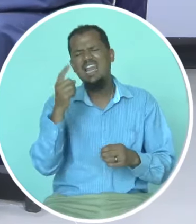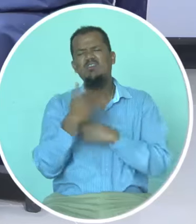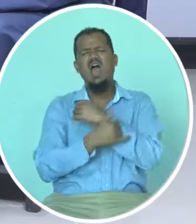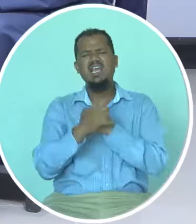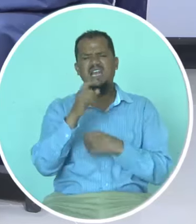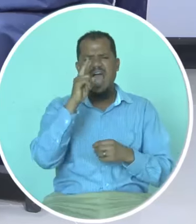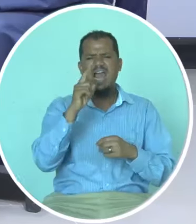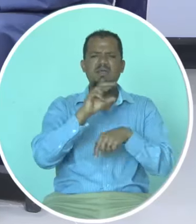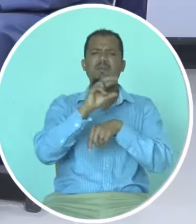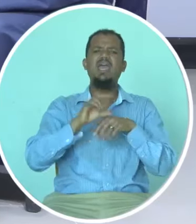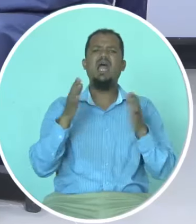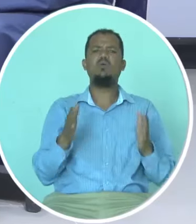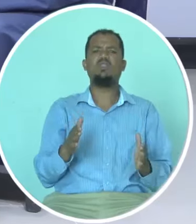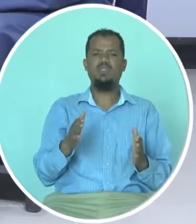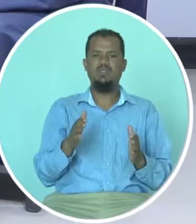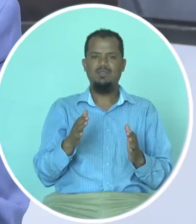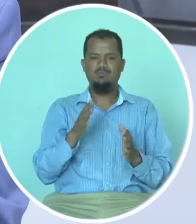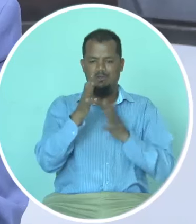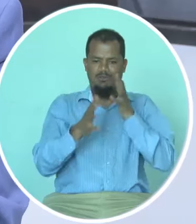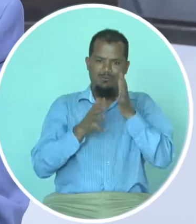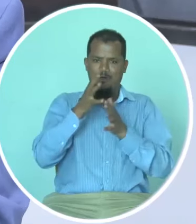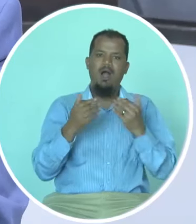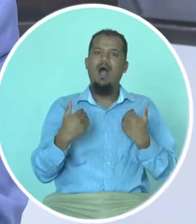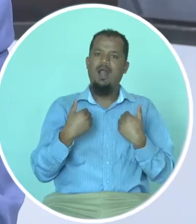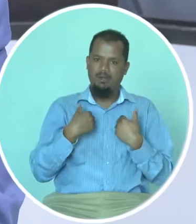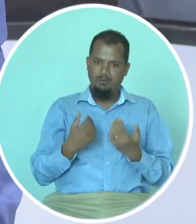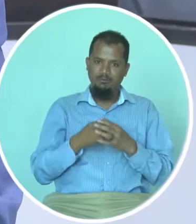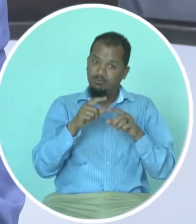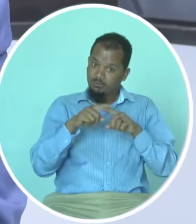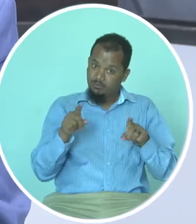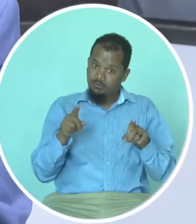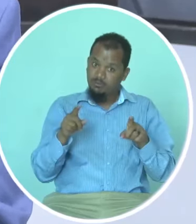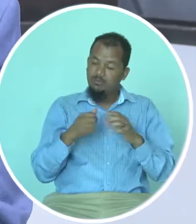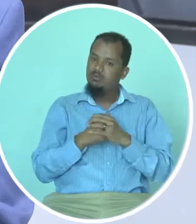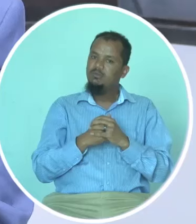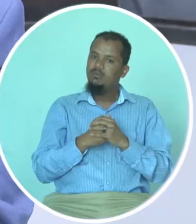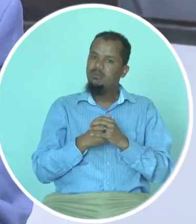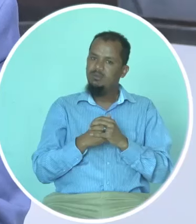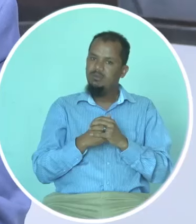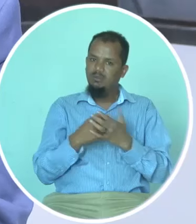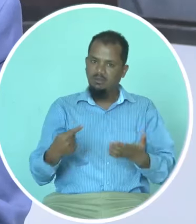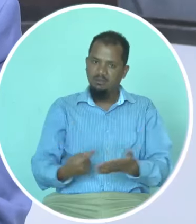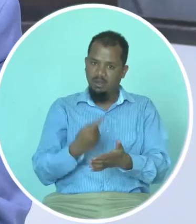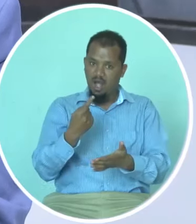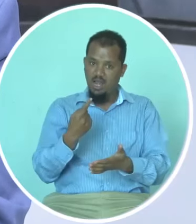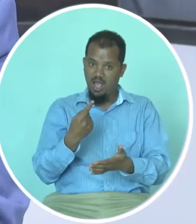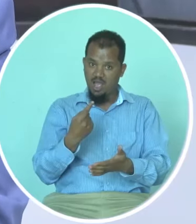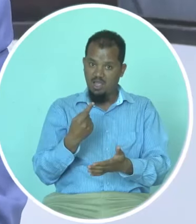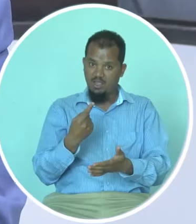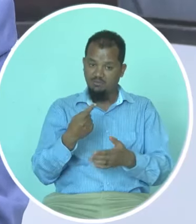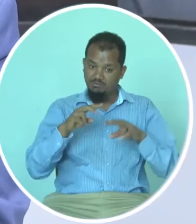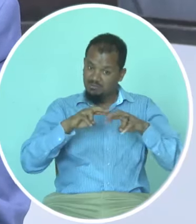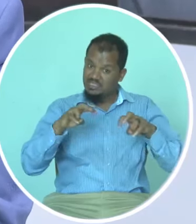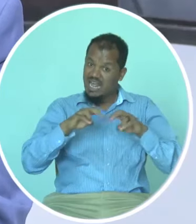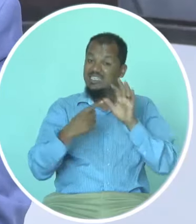ሀገር አንድ ብሔራዊ የምልክት ቋንቋ አለው ማለት ነው። ነገር ግን እንደ ጋና